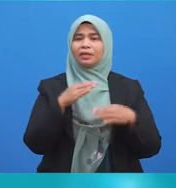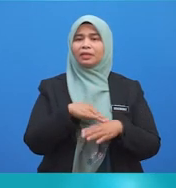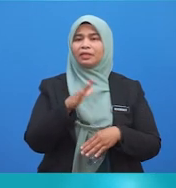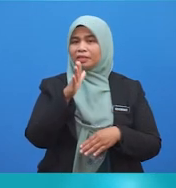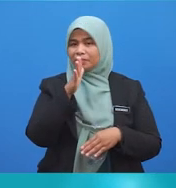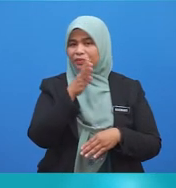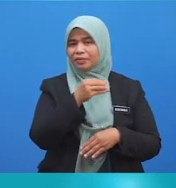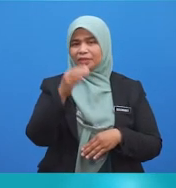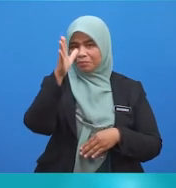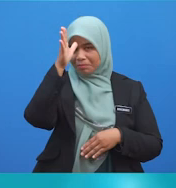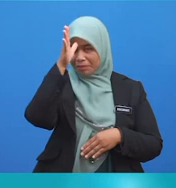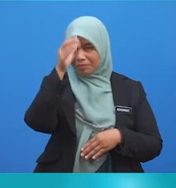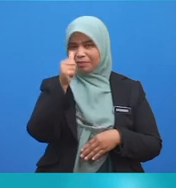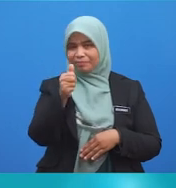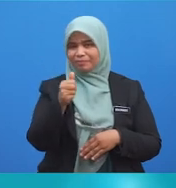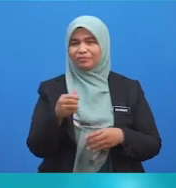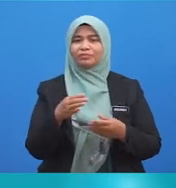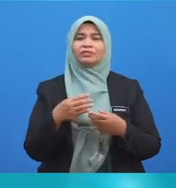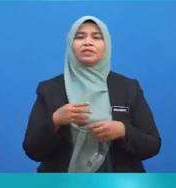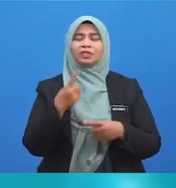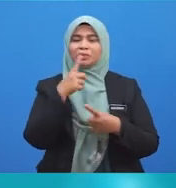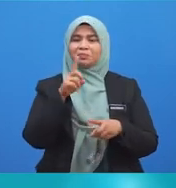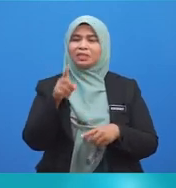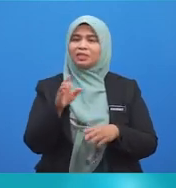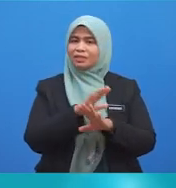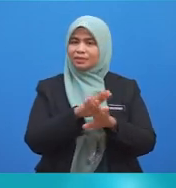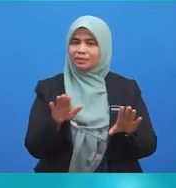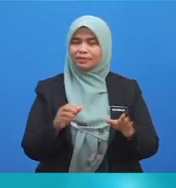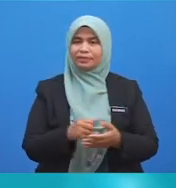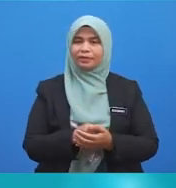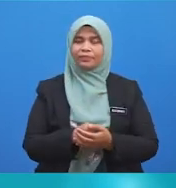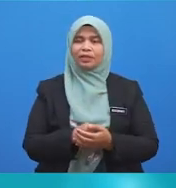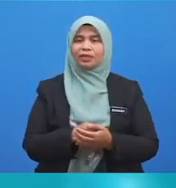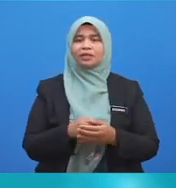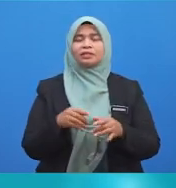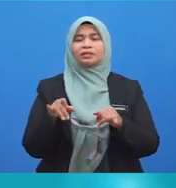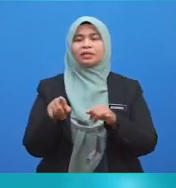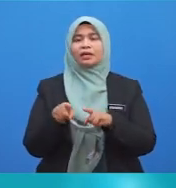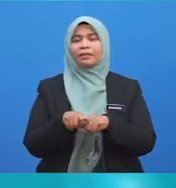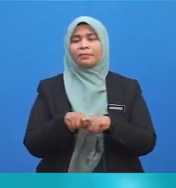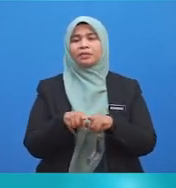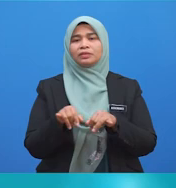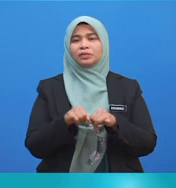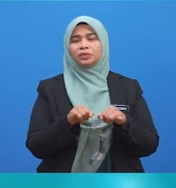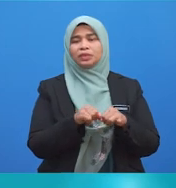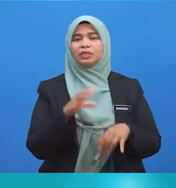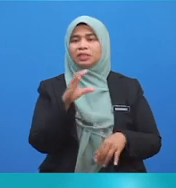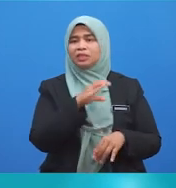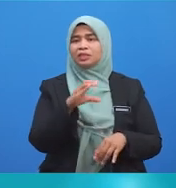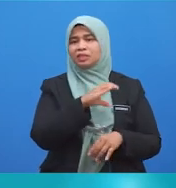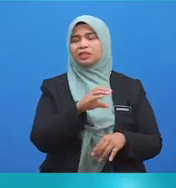Jawapannya pasti tidak, kan? Begitu juga ciri yang terdapat sesama adik-beradik